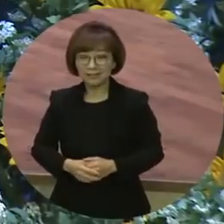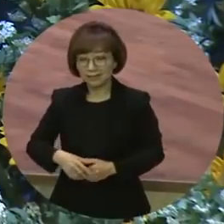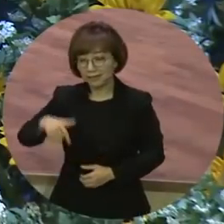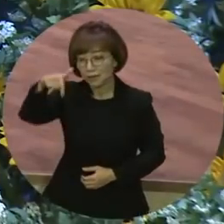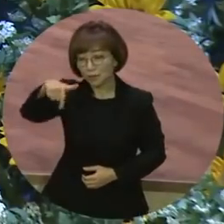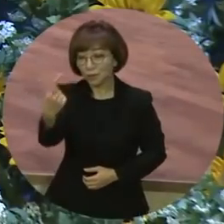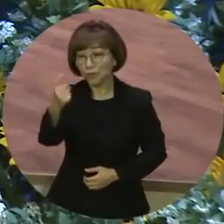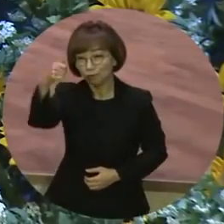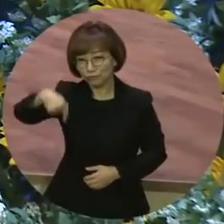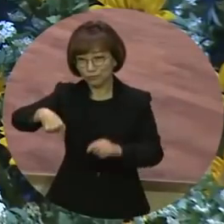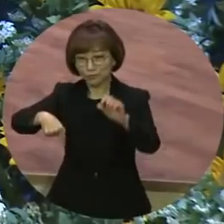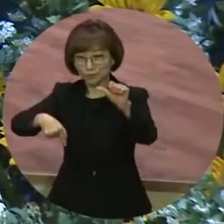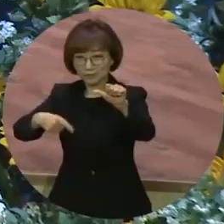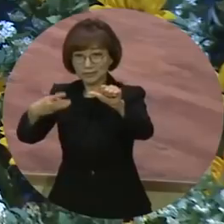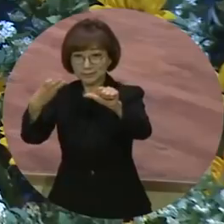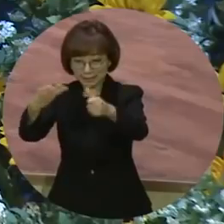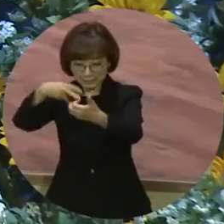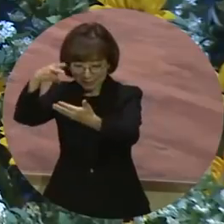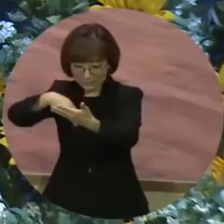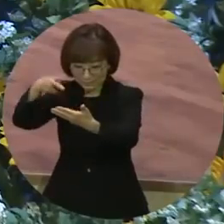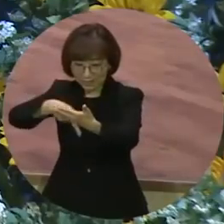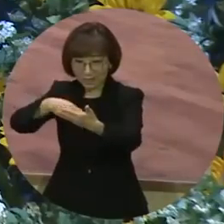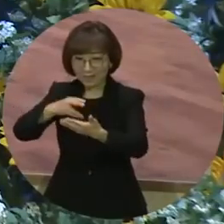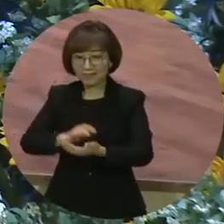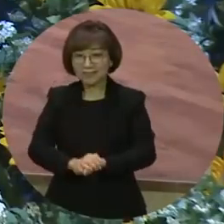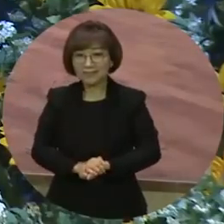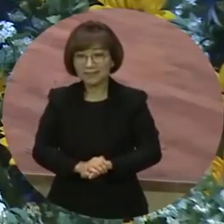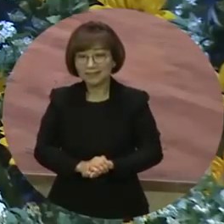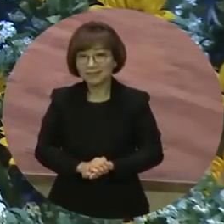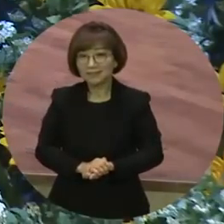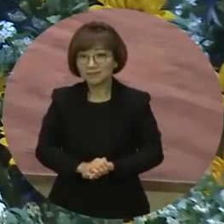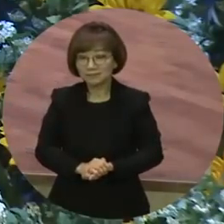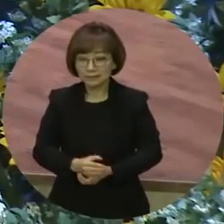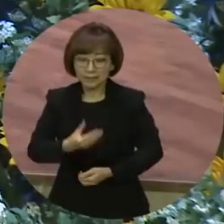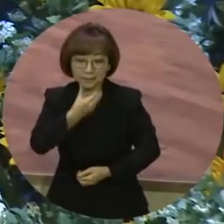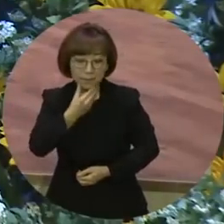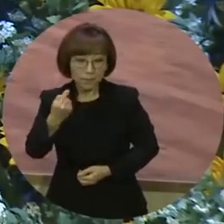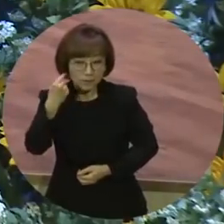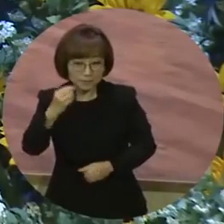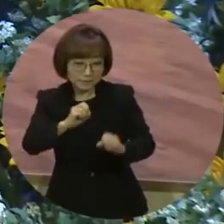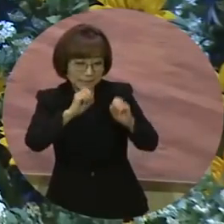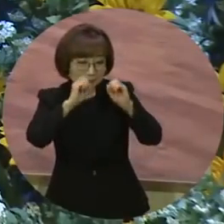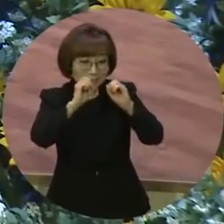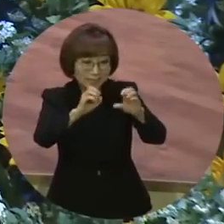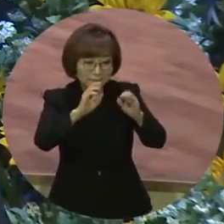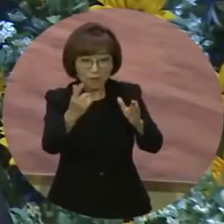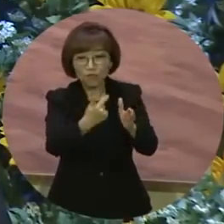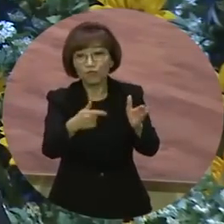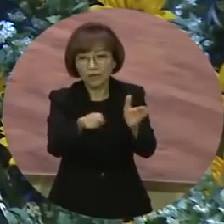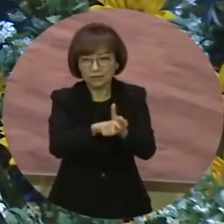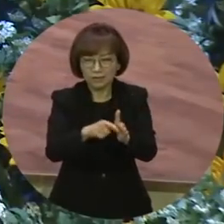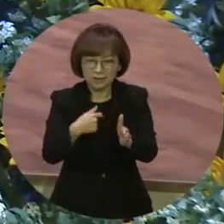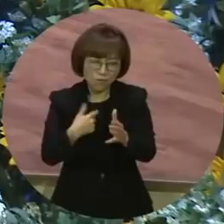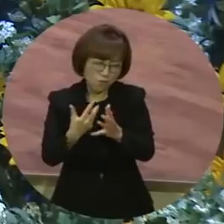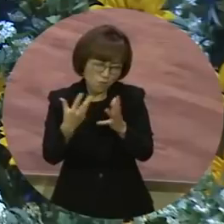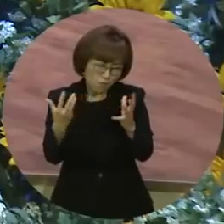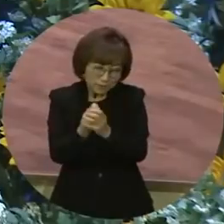골도후서 5장 13절에 보면 복음 증거를 위해서 자신은 완전히 미쳤다